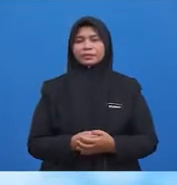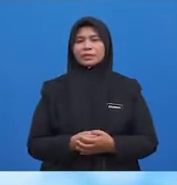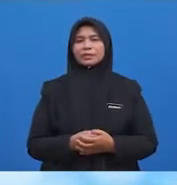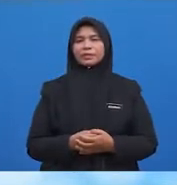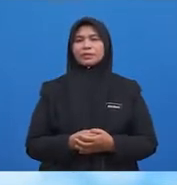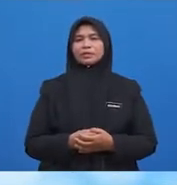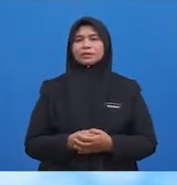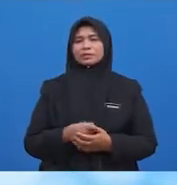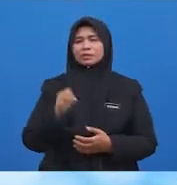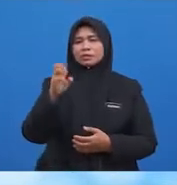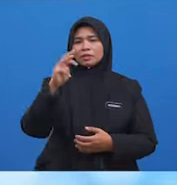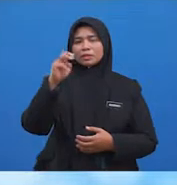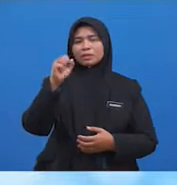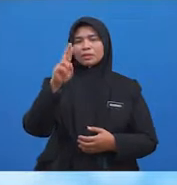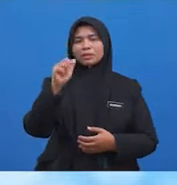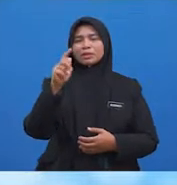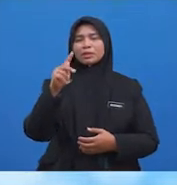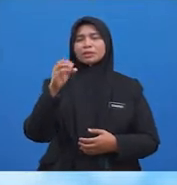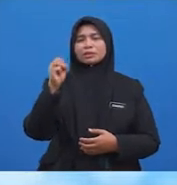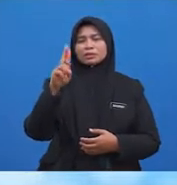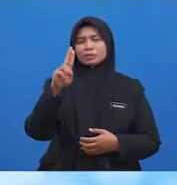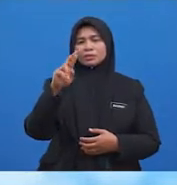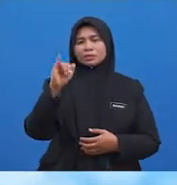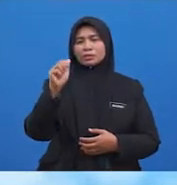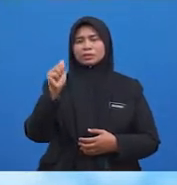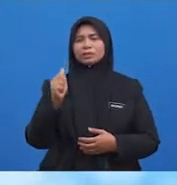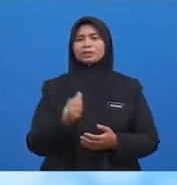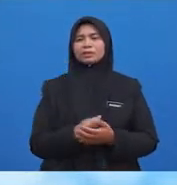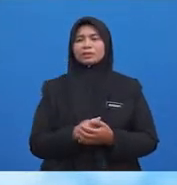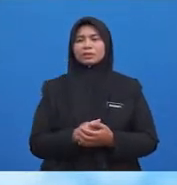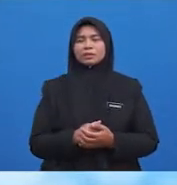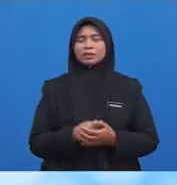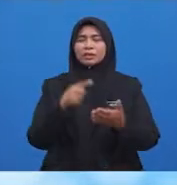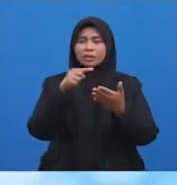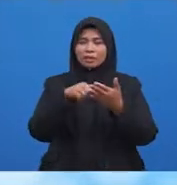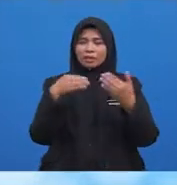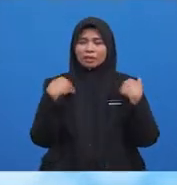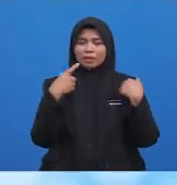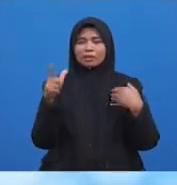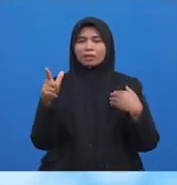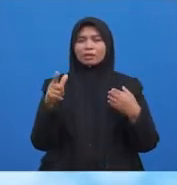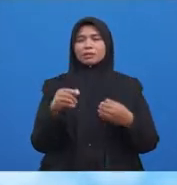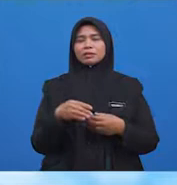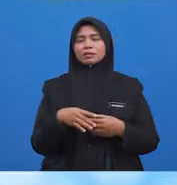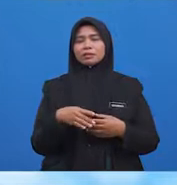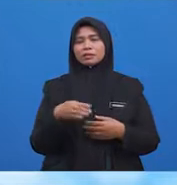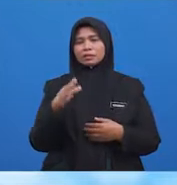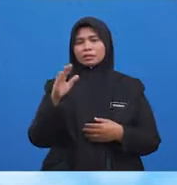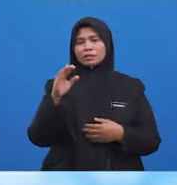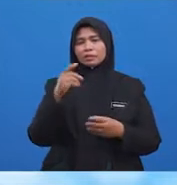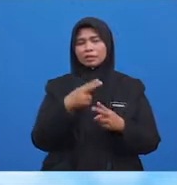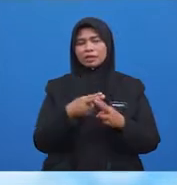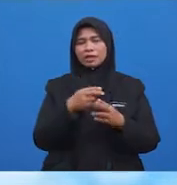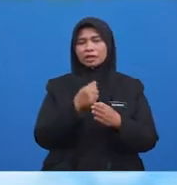Semarak Surya atau pelaminan ini adalah Semarak Surya